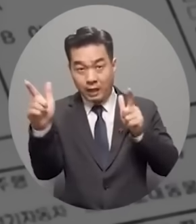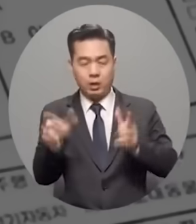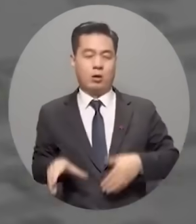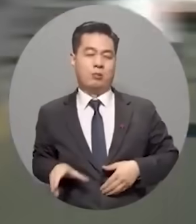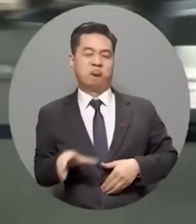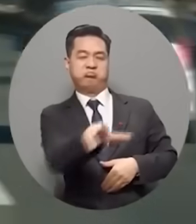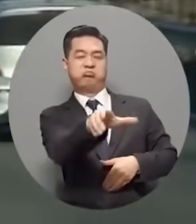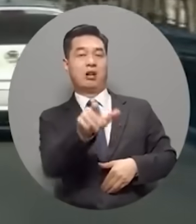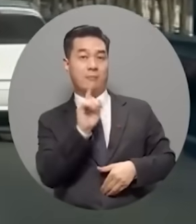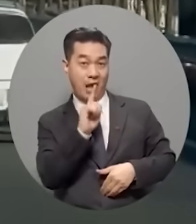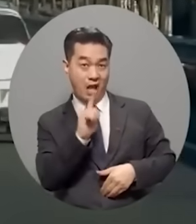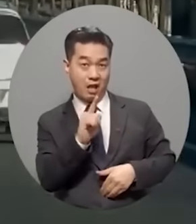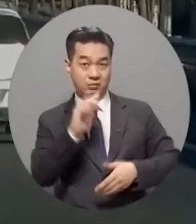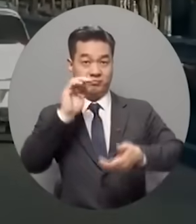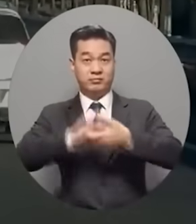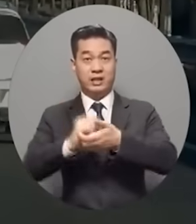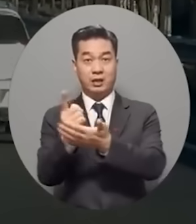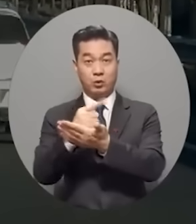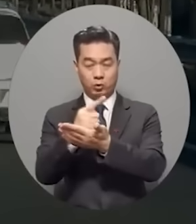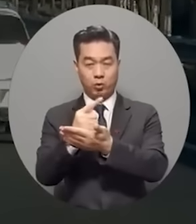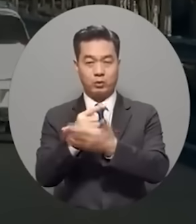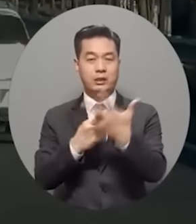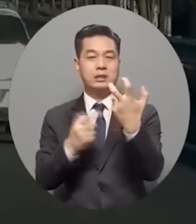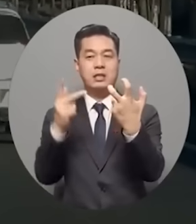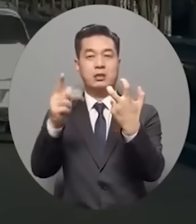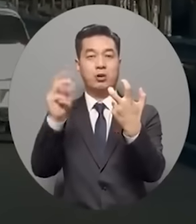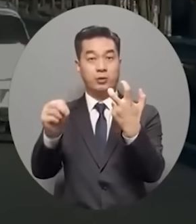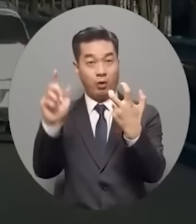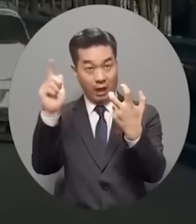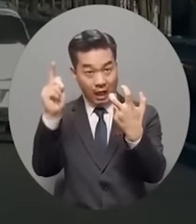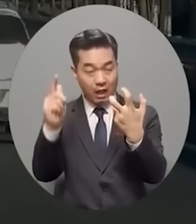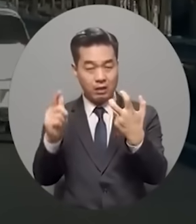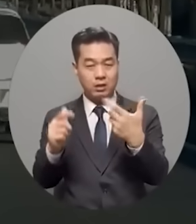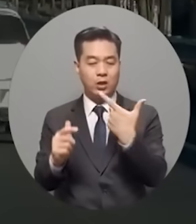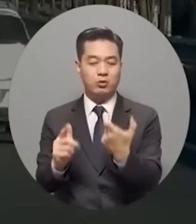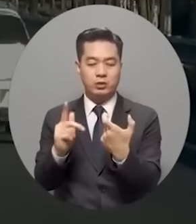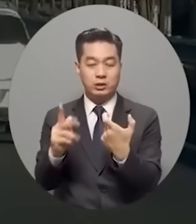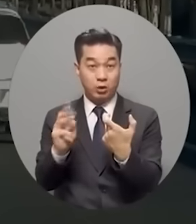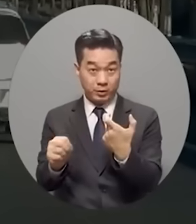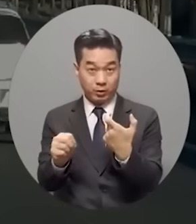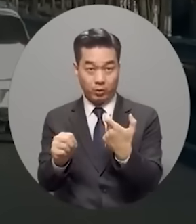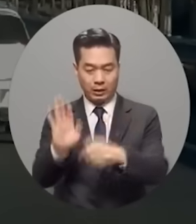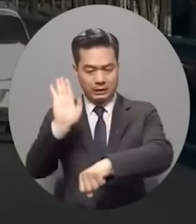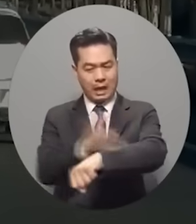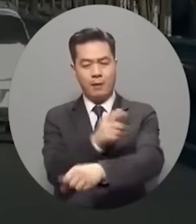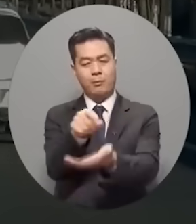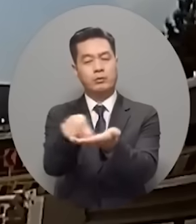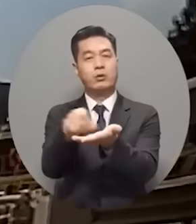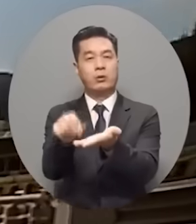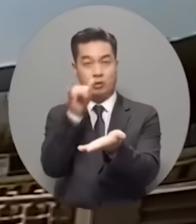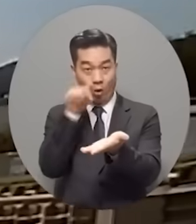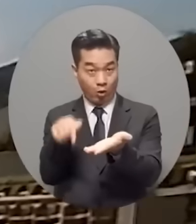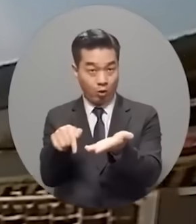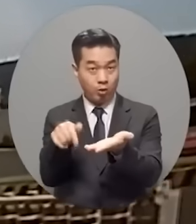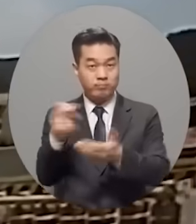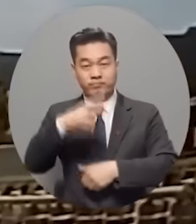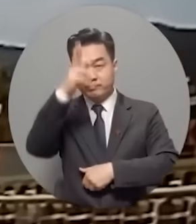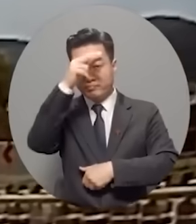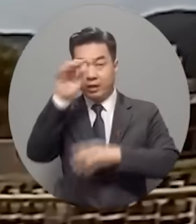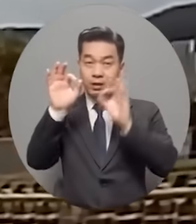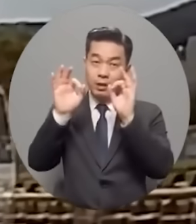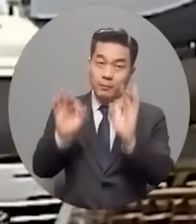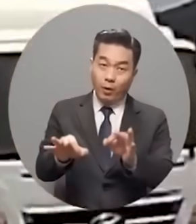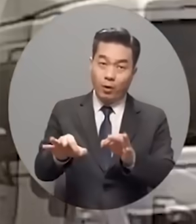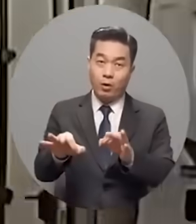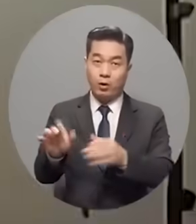표기했고 제한속도 역시 시속 70km가 아닌 60km로 잘못 적었습니다. 경찰이 파악한 박 씨